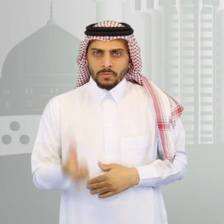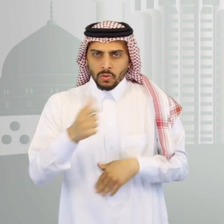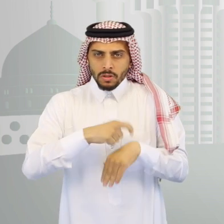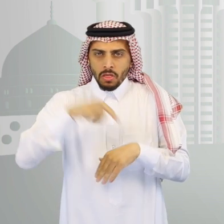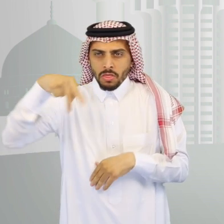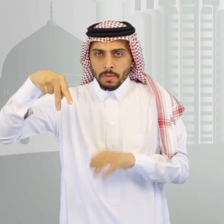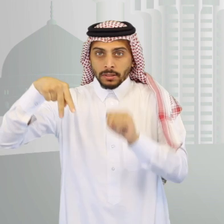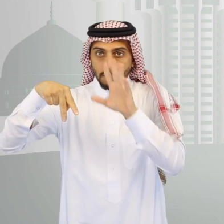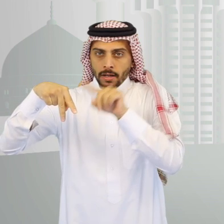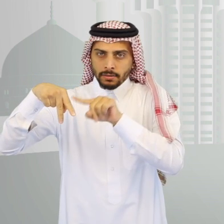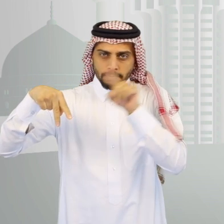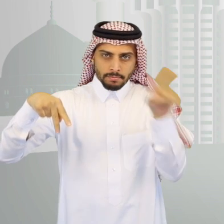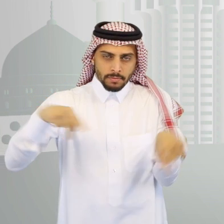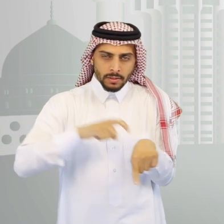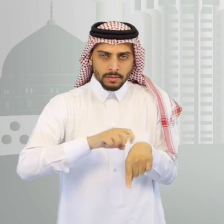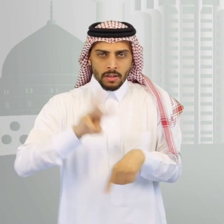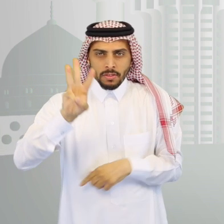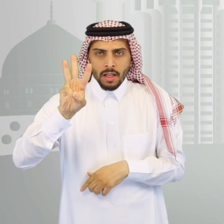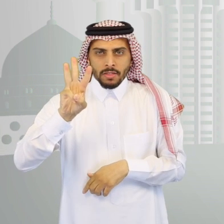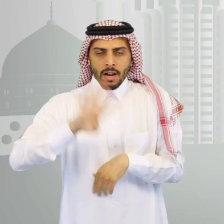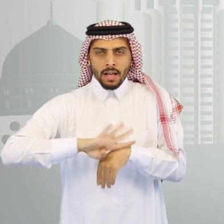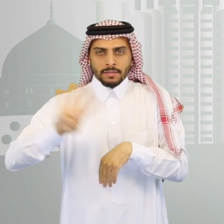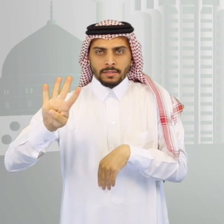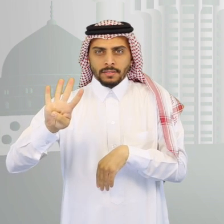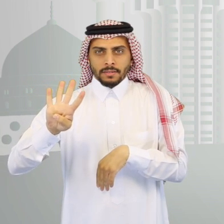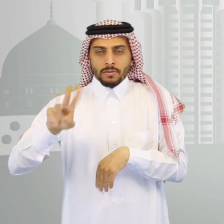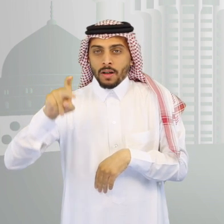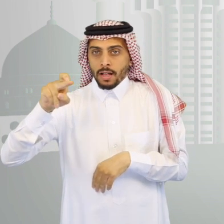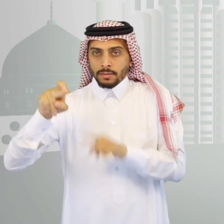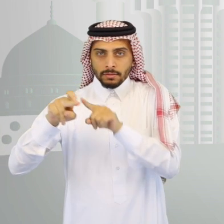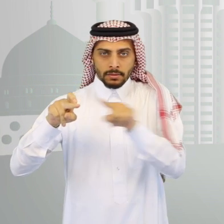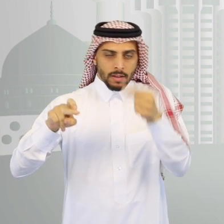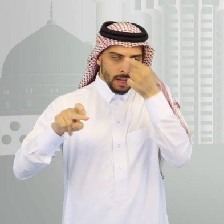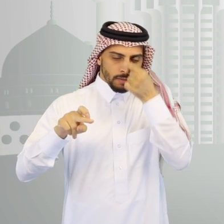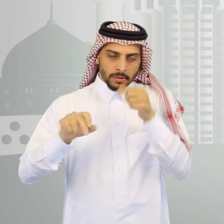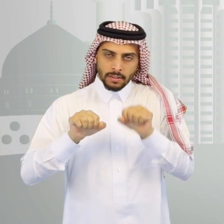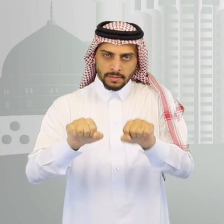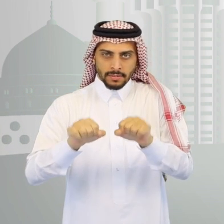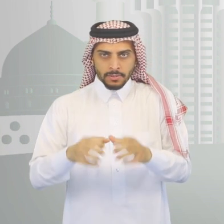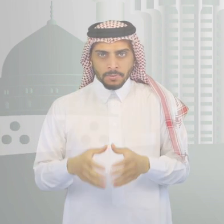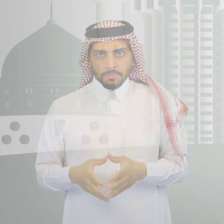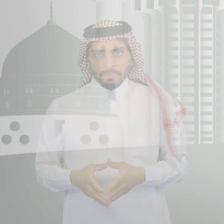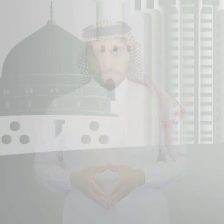الثامنه صباحا وحتى الساعه الثاله مساء من الاحد الى الخميس